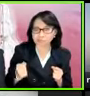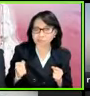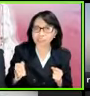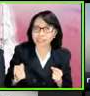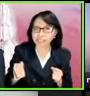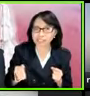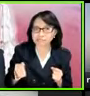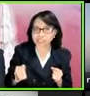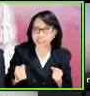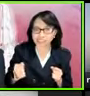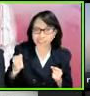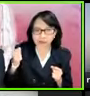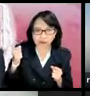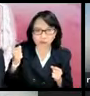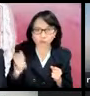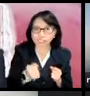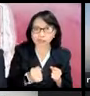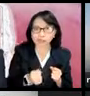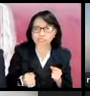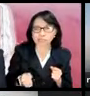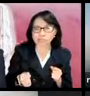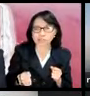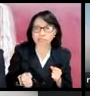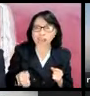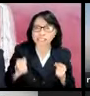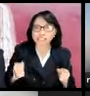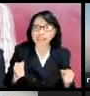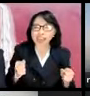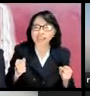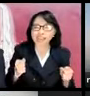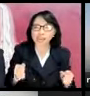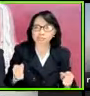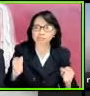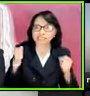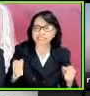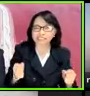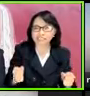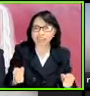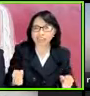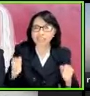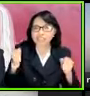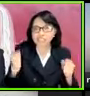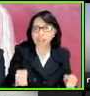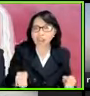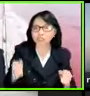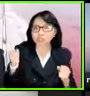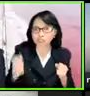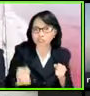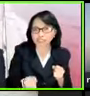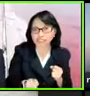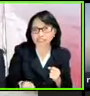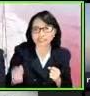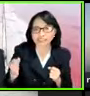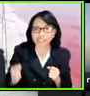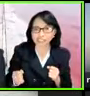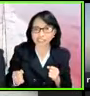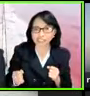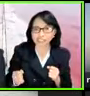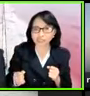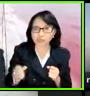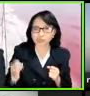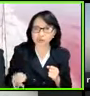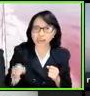kemudian yang keempat kita ucapan bersama-sama saya adalah peserta soundstream